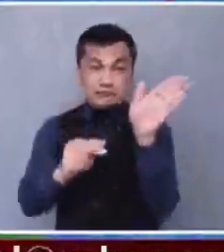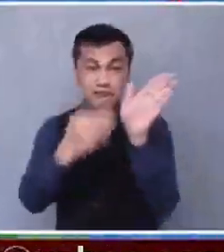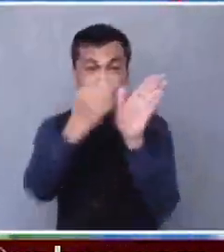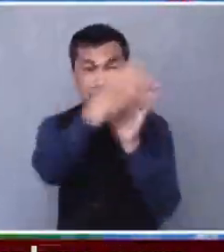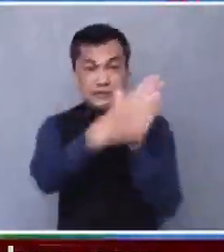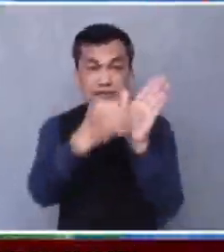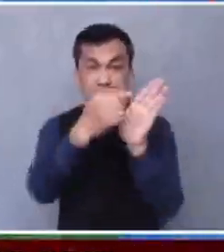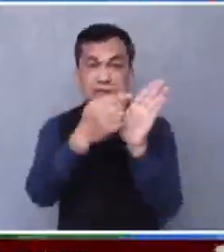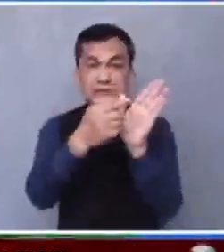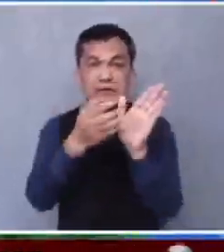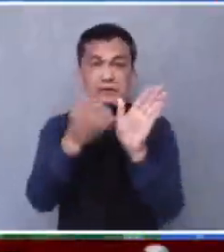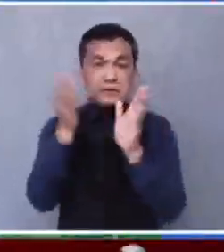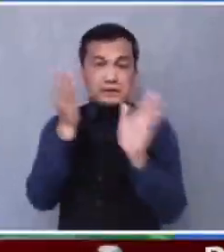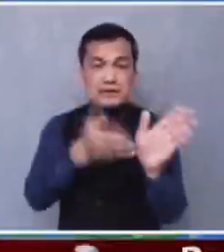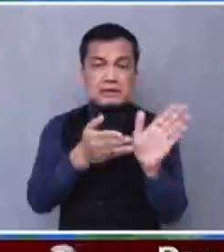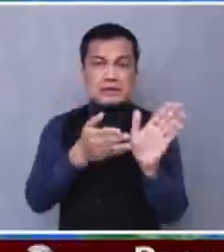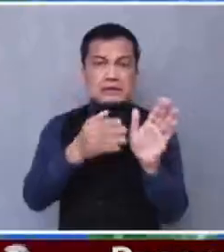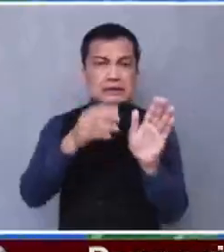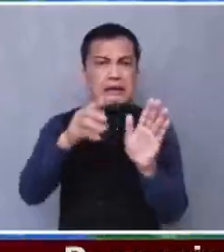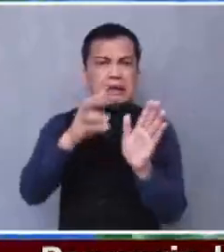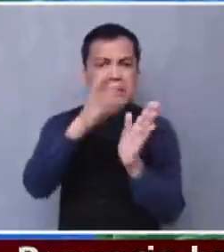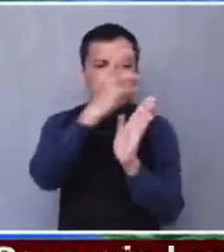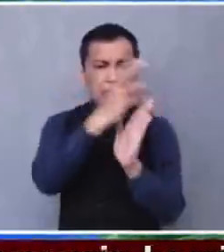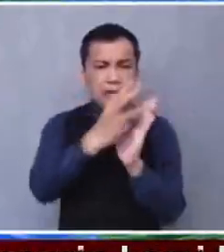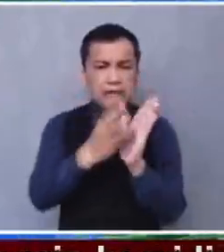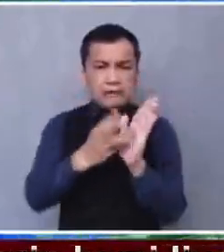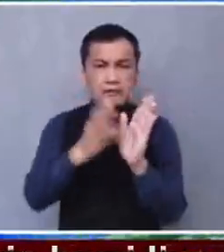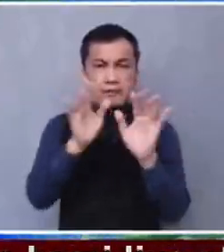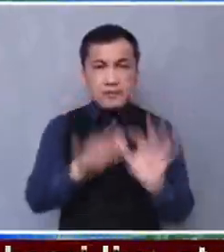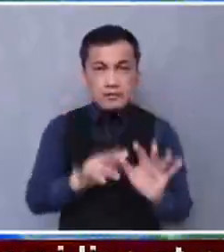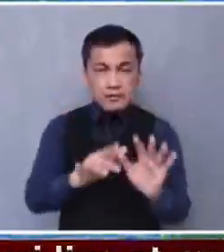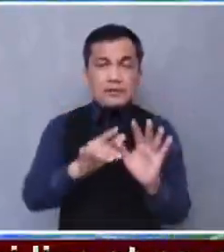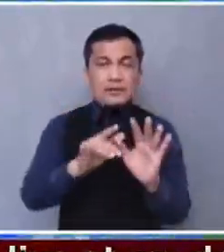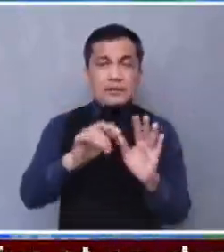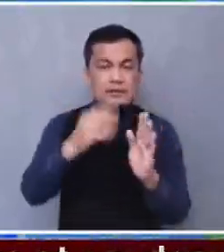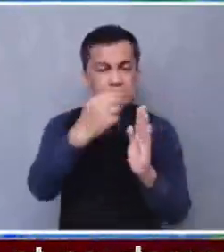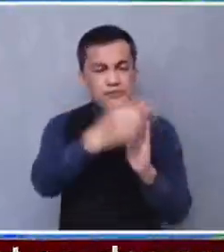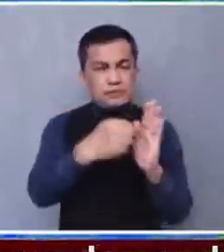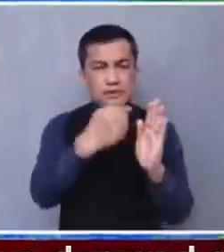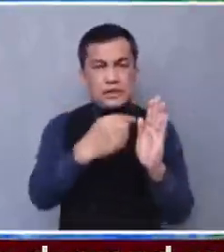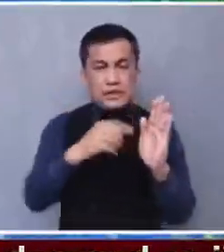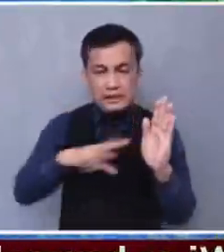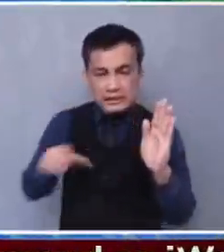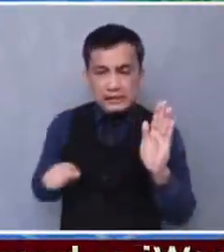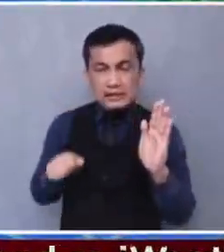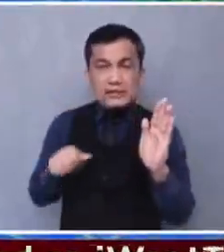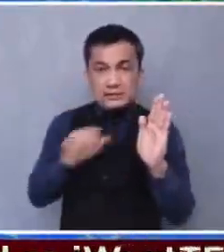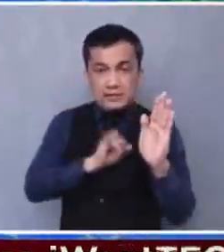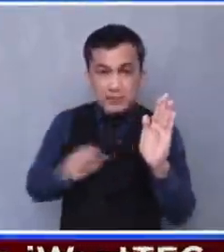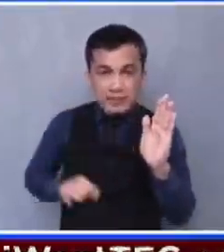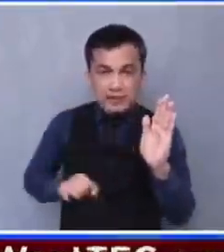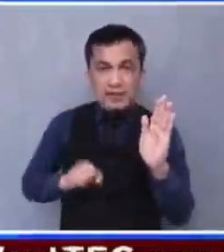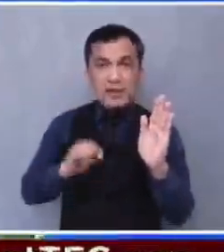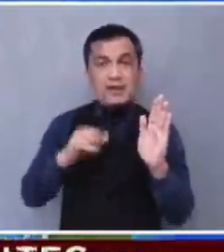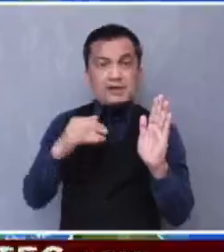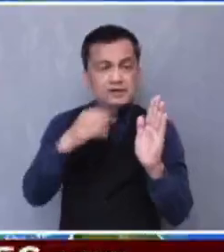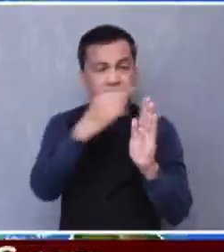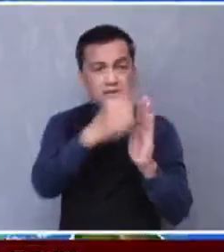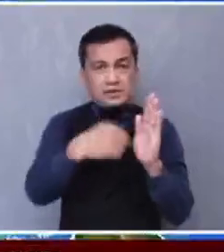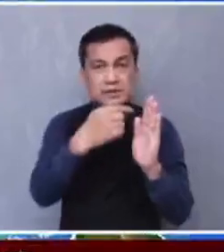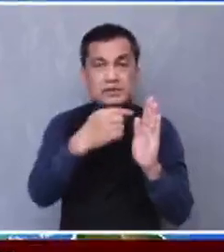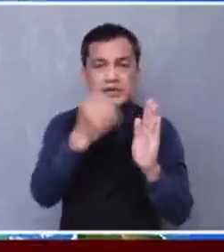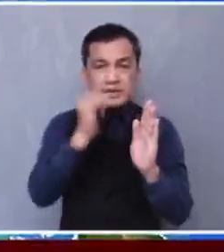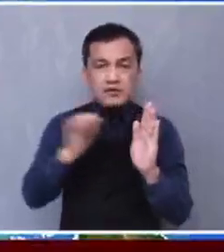kalat-kalat na pag-ulan sa Batanes, Babuyan Islands, Cagayan, Isabela at Apayao, gayon din sa Ilocos Region, Central Luzon